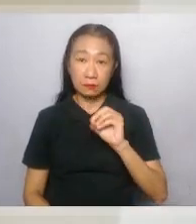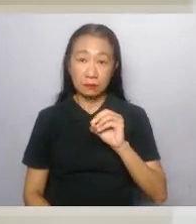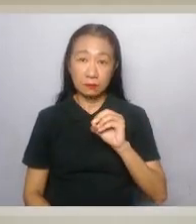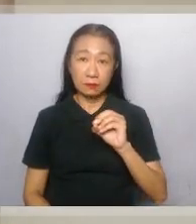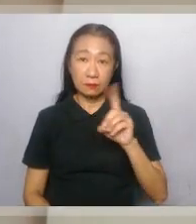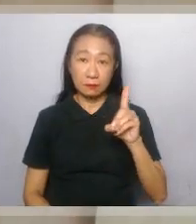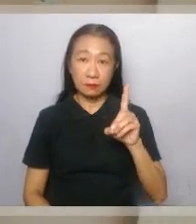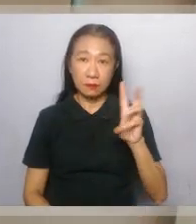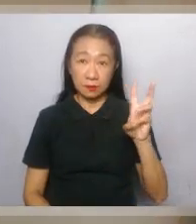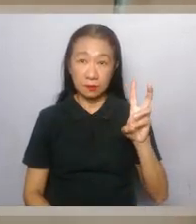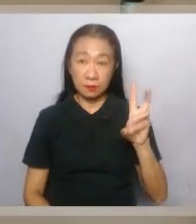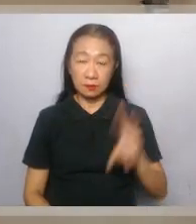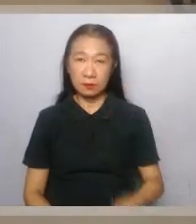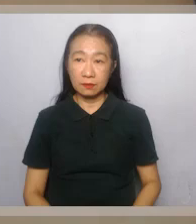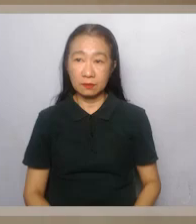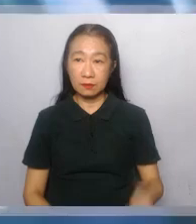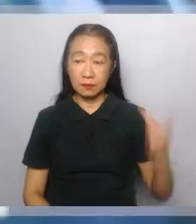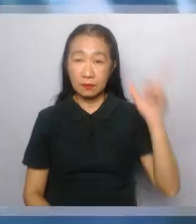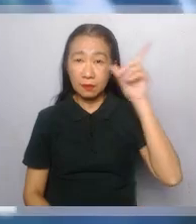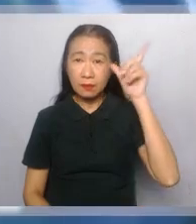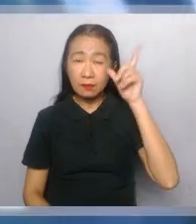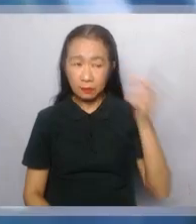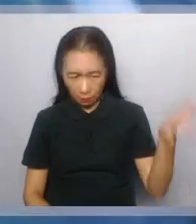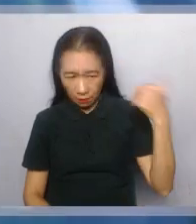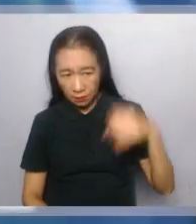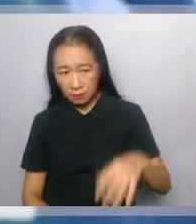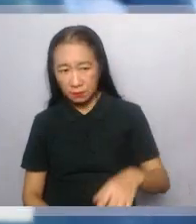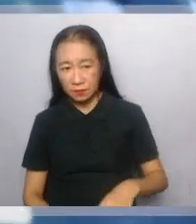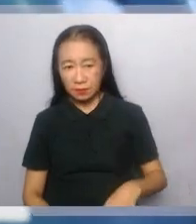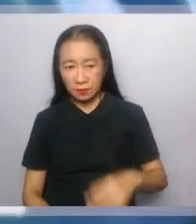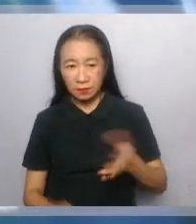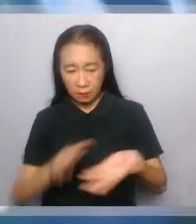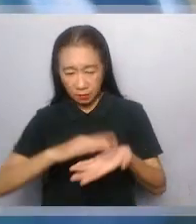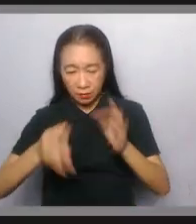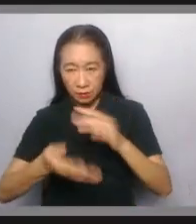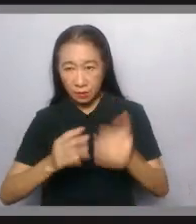2016. Yo, antique club na tayo, yo! Ayaw niyo magpasama.